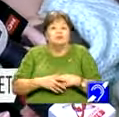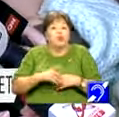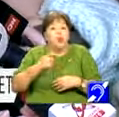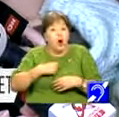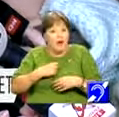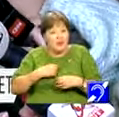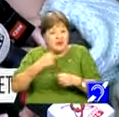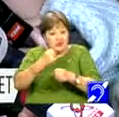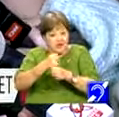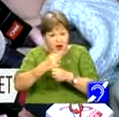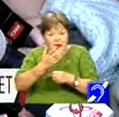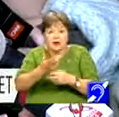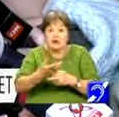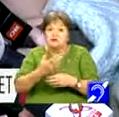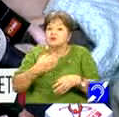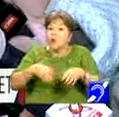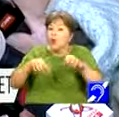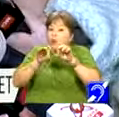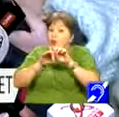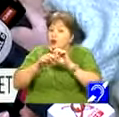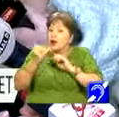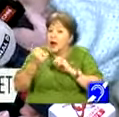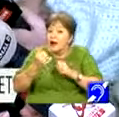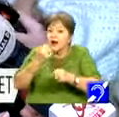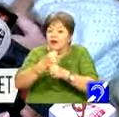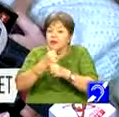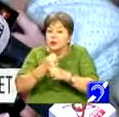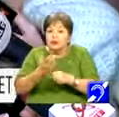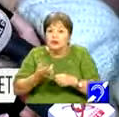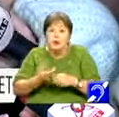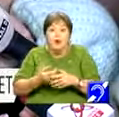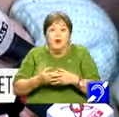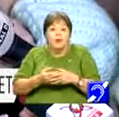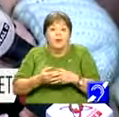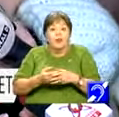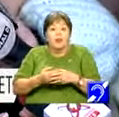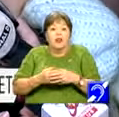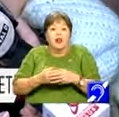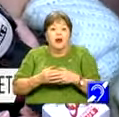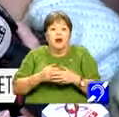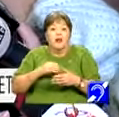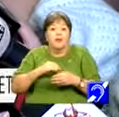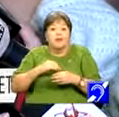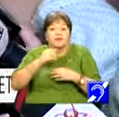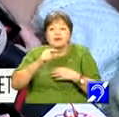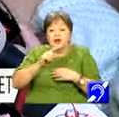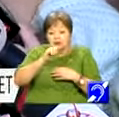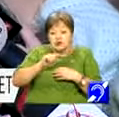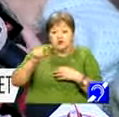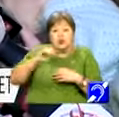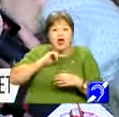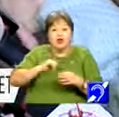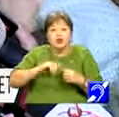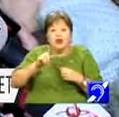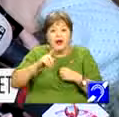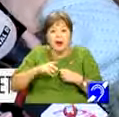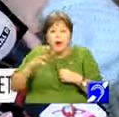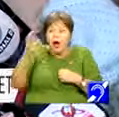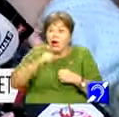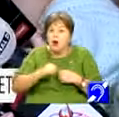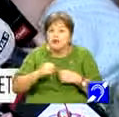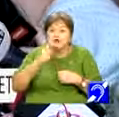și soluții pe care vă care au aplicat colegii noștri de la sud de Dunăre ca la dus Expert